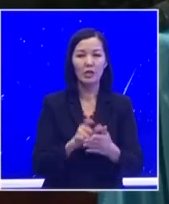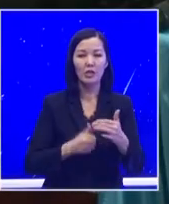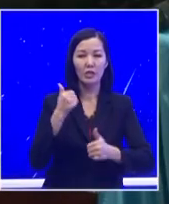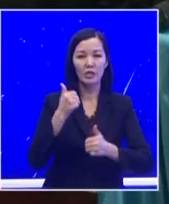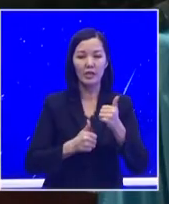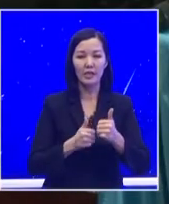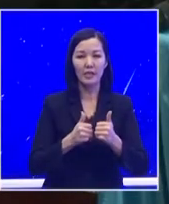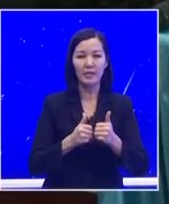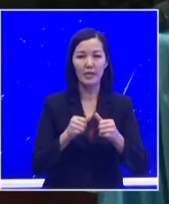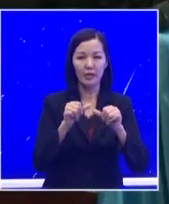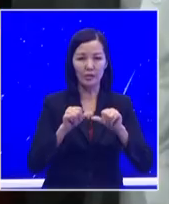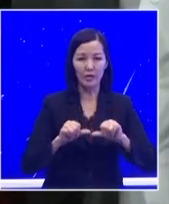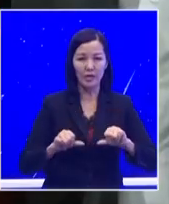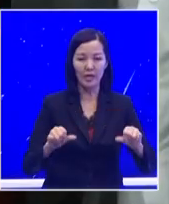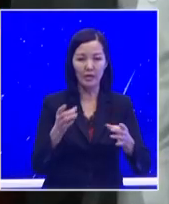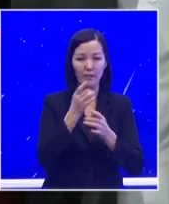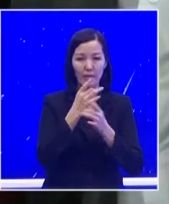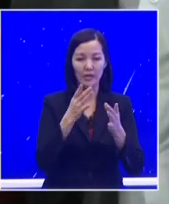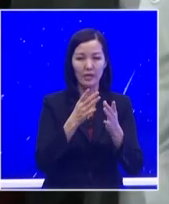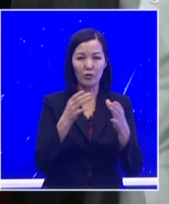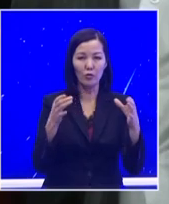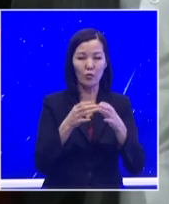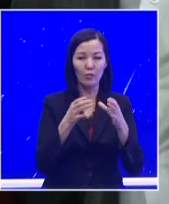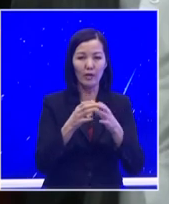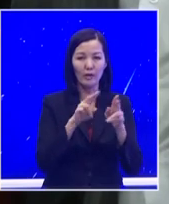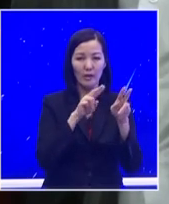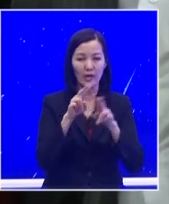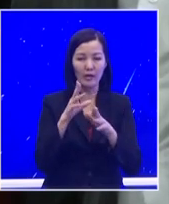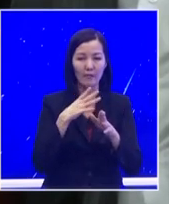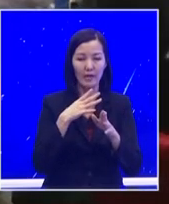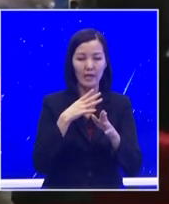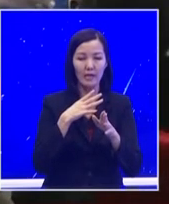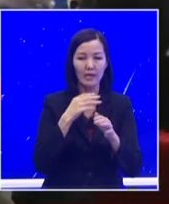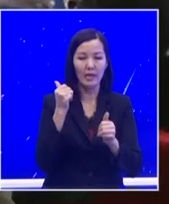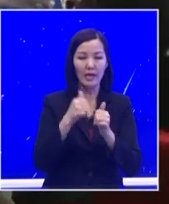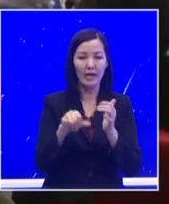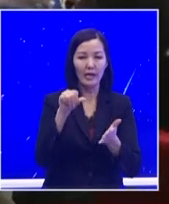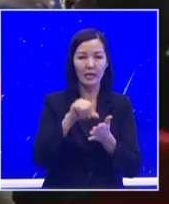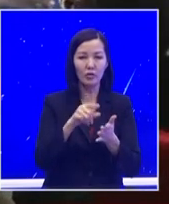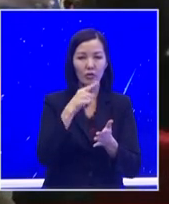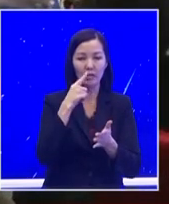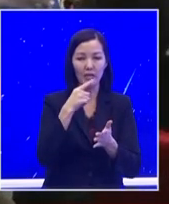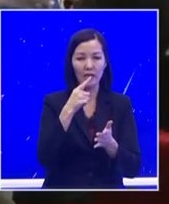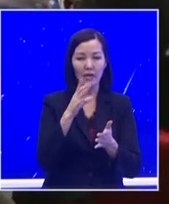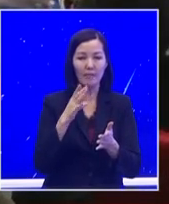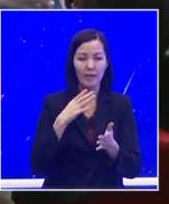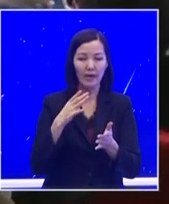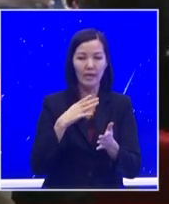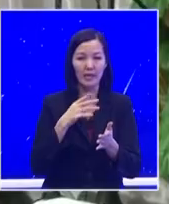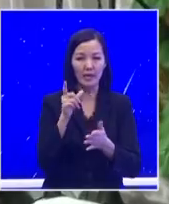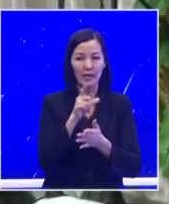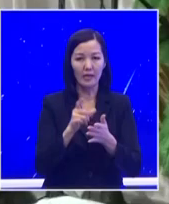жүйріктерді белгілі айтыскерлер мен мәдениет өкілдерінен құралған қазылар тобы бағалады. Олар әр қатысушының тіл байлығы, дәстүрлі айтыс